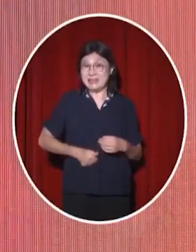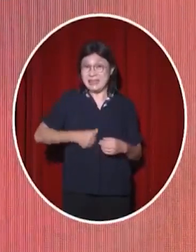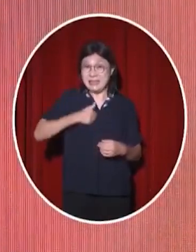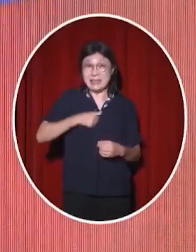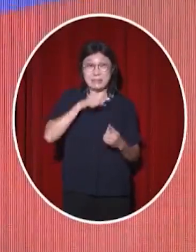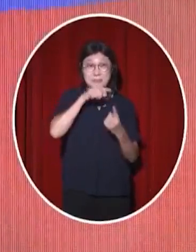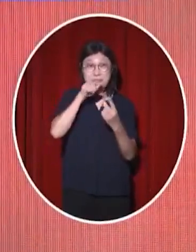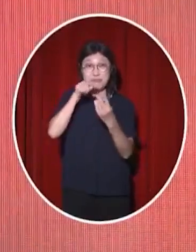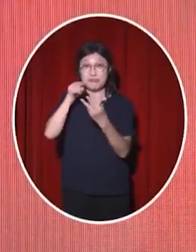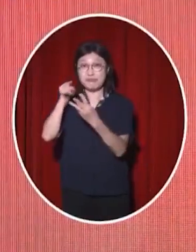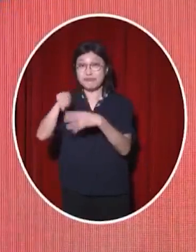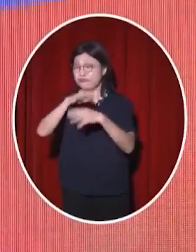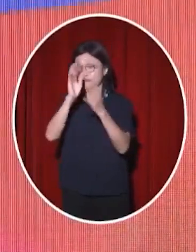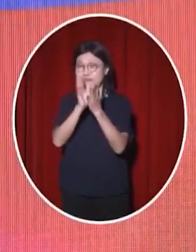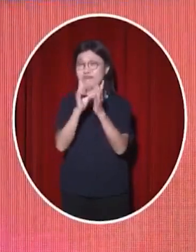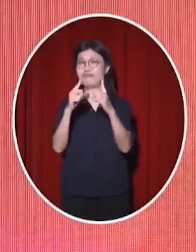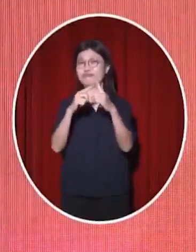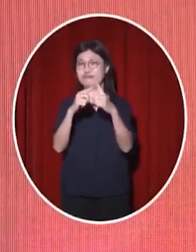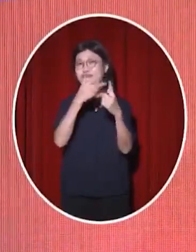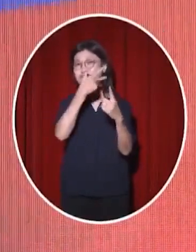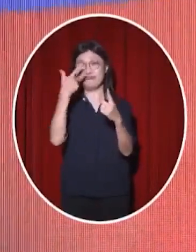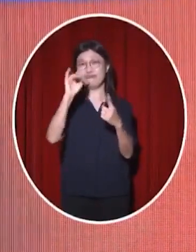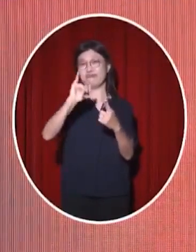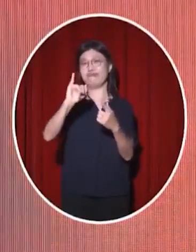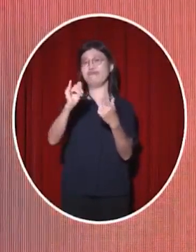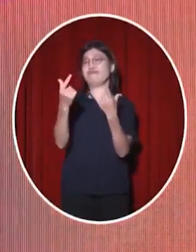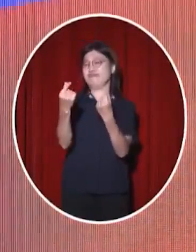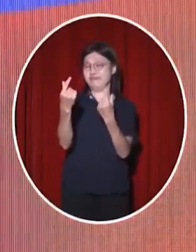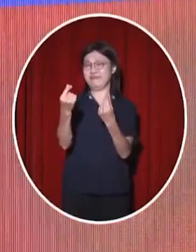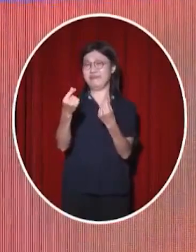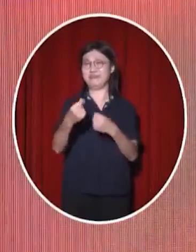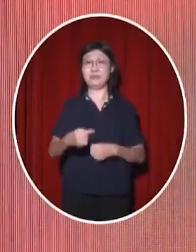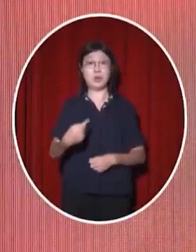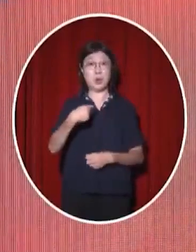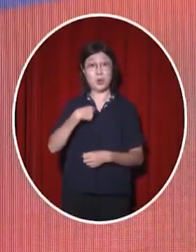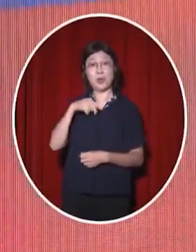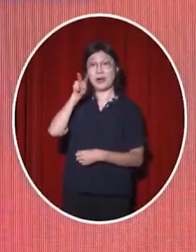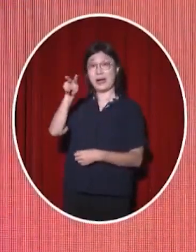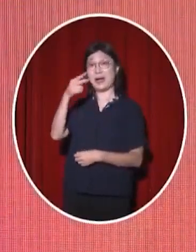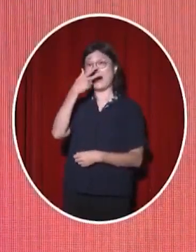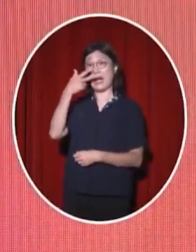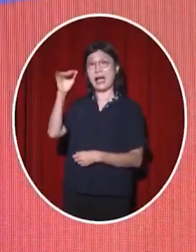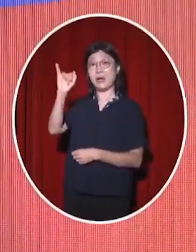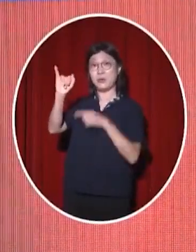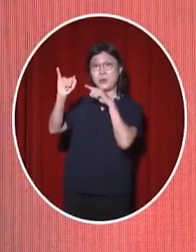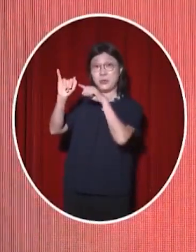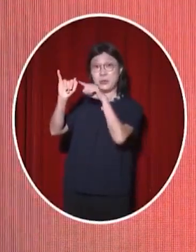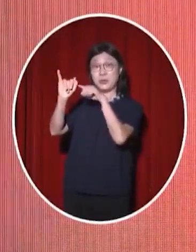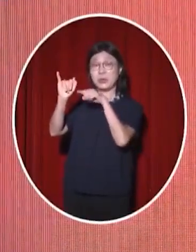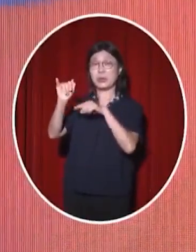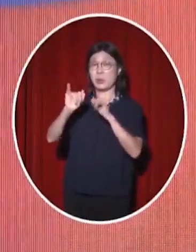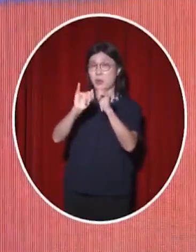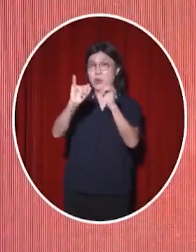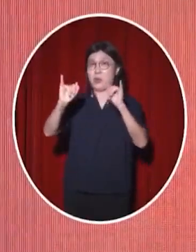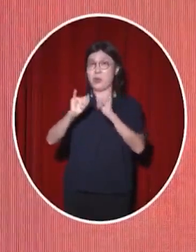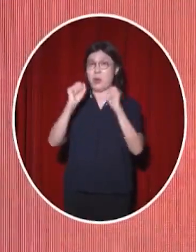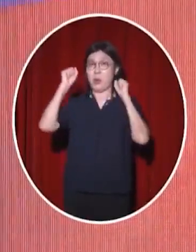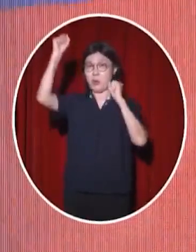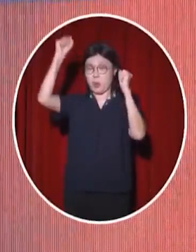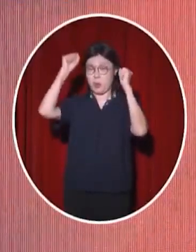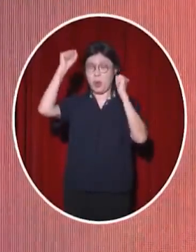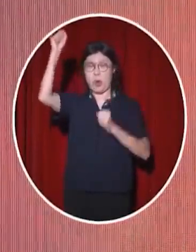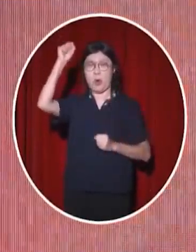霞。在我眼中，赖佩霞是女性运动的提倡